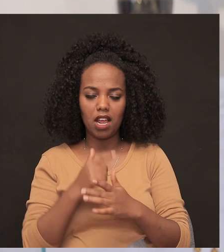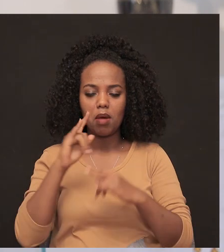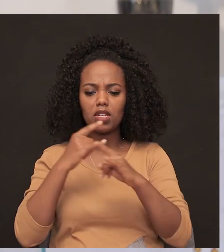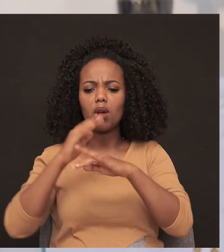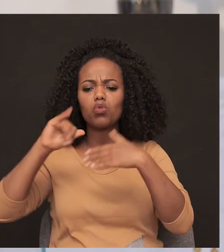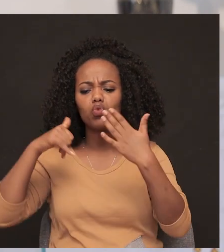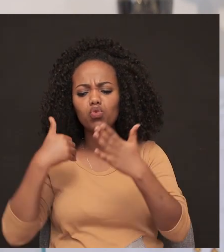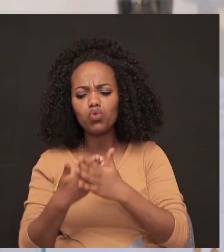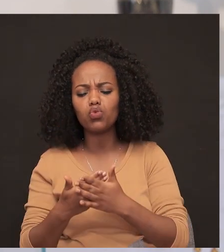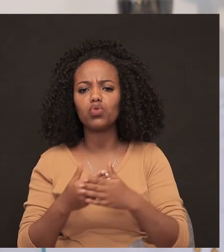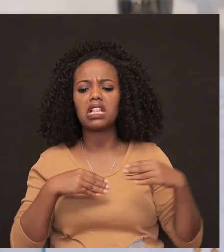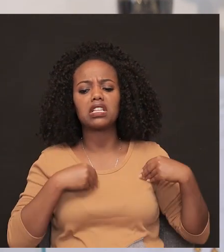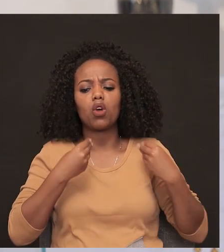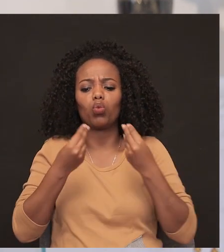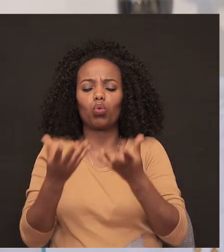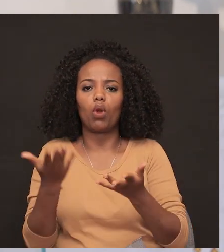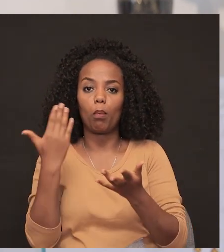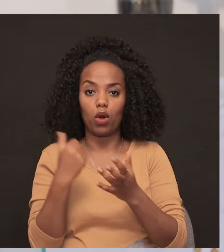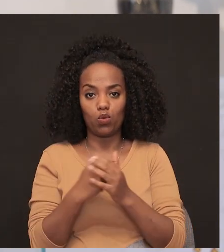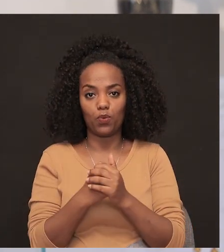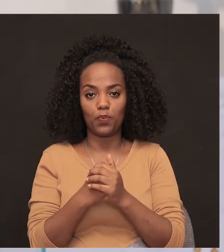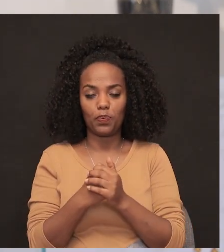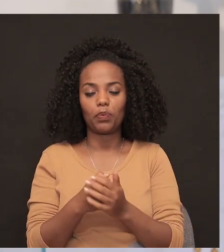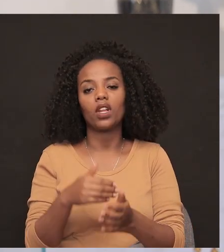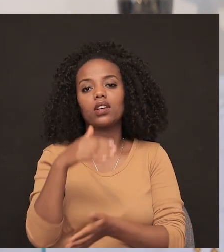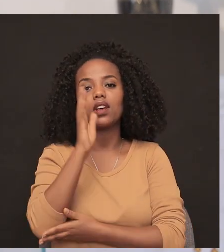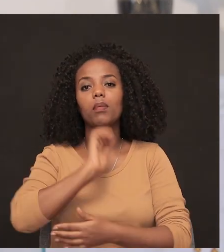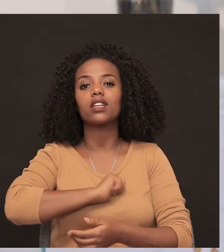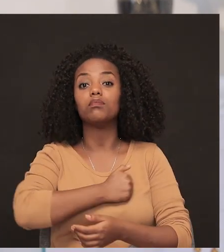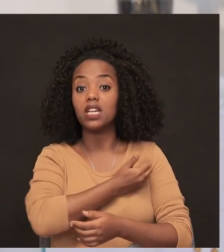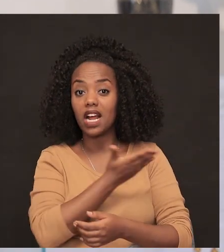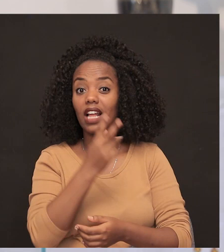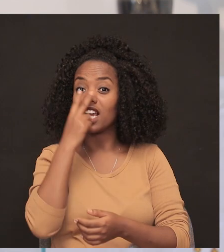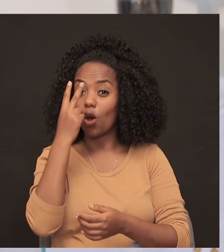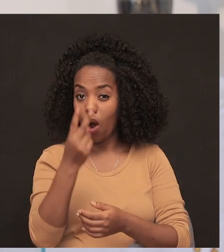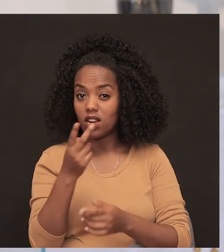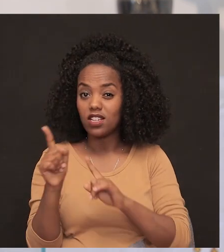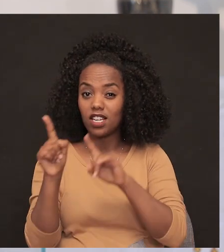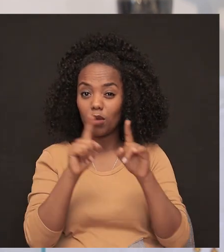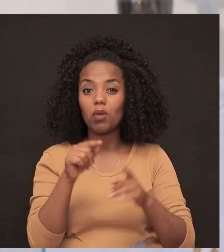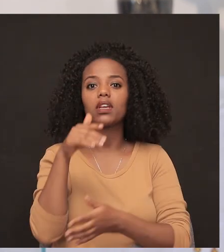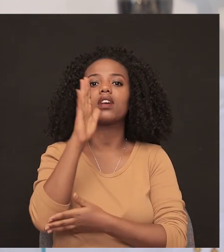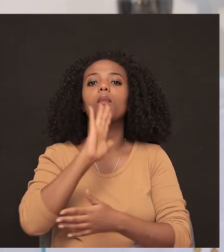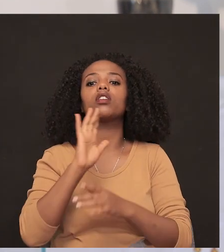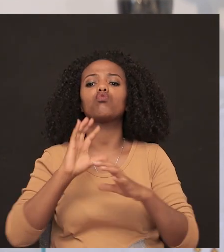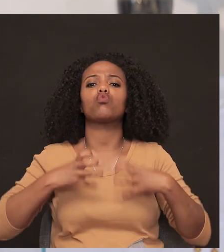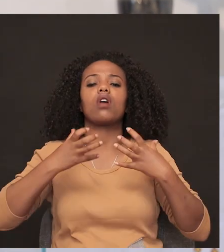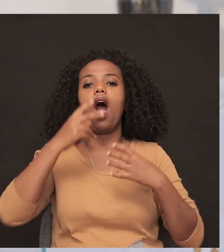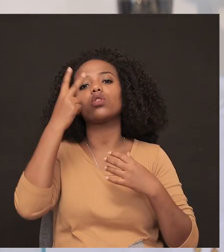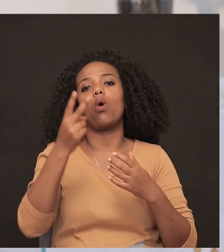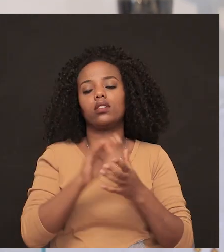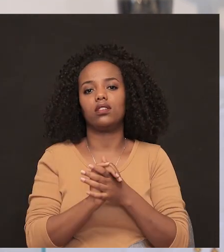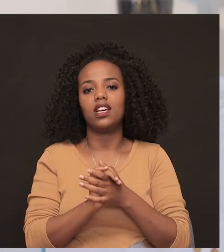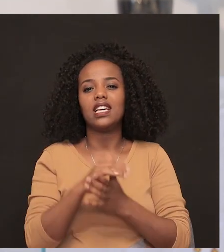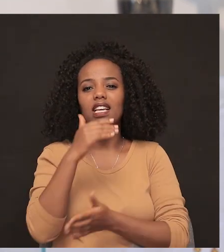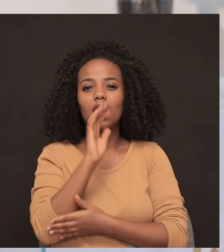ሁሉ የተሰጡ ነበሩ። የእግዚአብሔርን ምህረት አይተዋል፣ ደግሞም የእግዚአብሔርን ቁጣ አይተዋል።